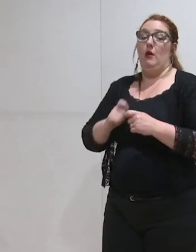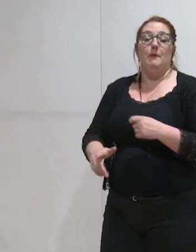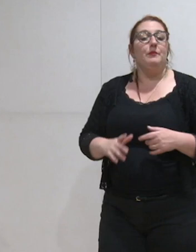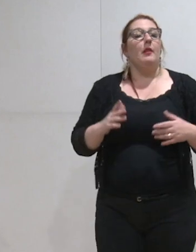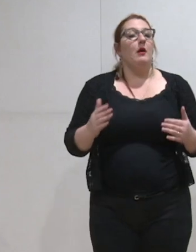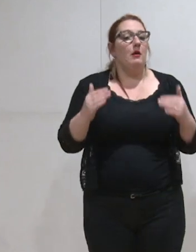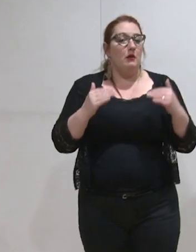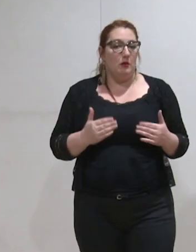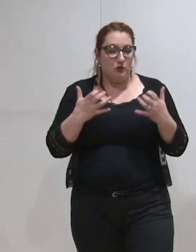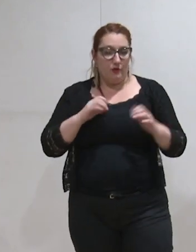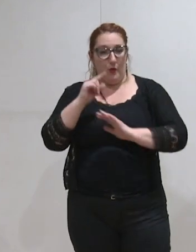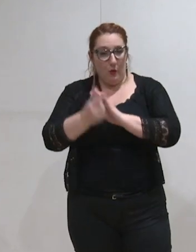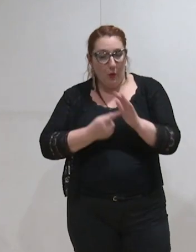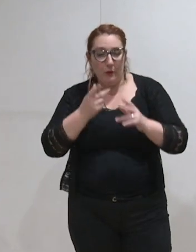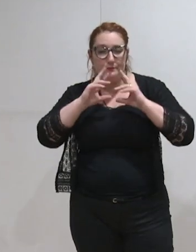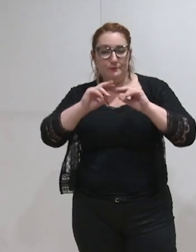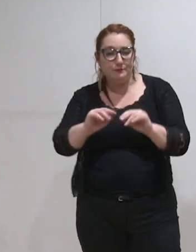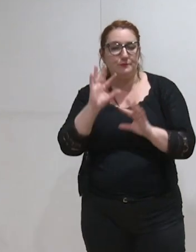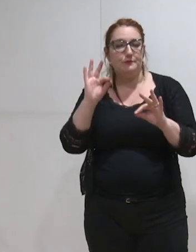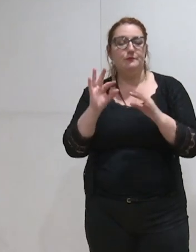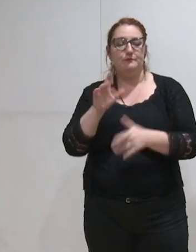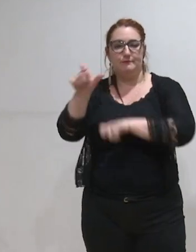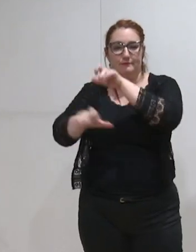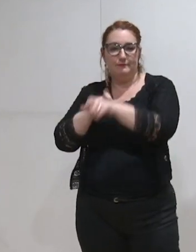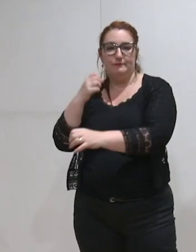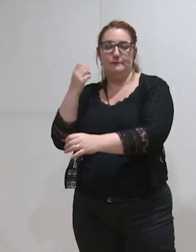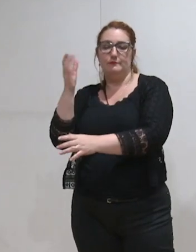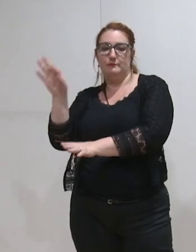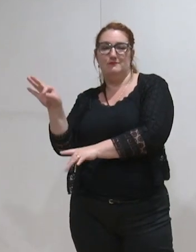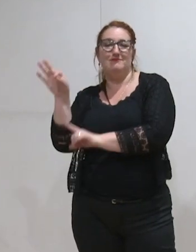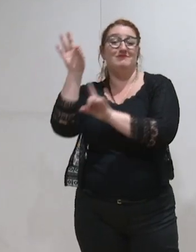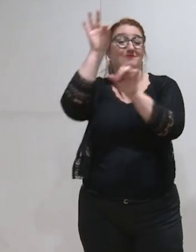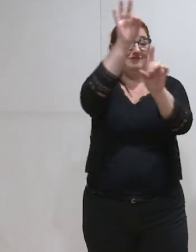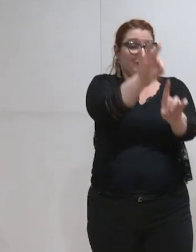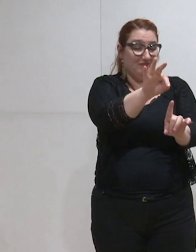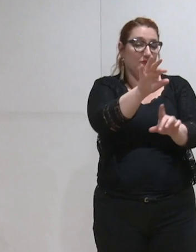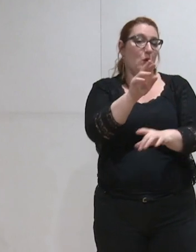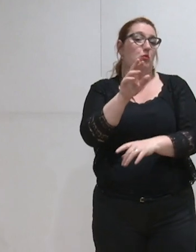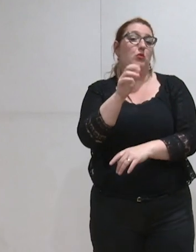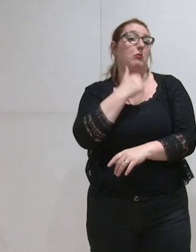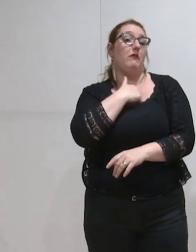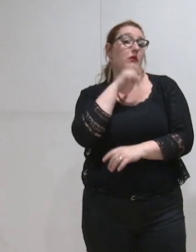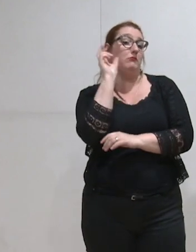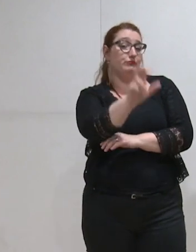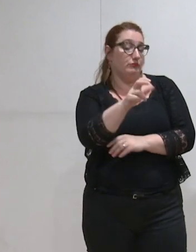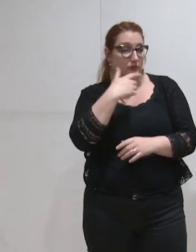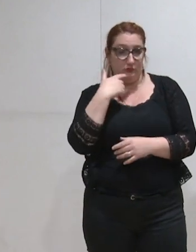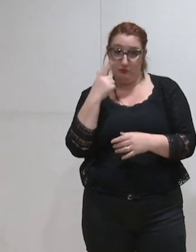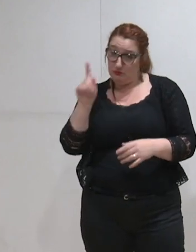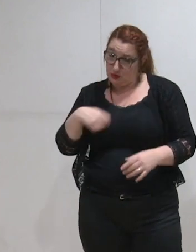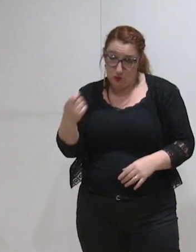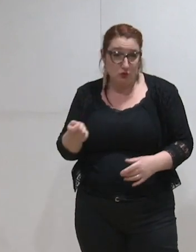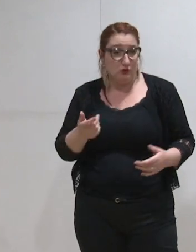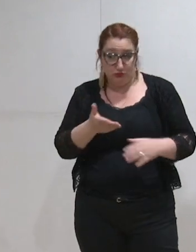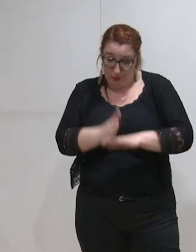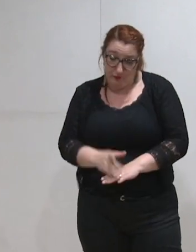vous avez indiqué sur le transfert du personnel dans le cadre de la DSP oui c'est prévu bien évidemment puisque c'est c'est de droits ce qui n'est pas tout à fait